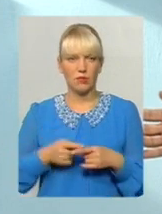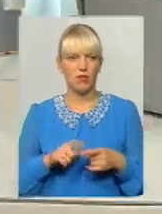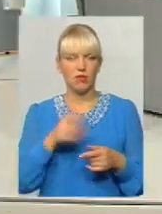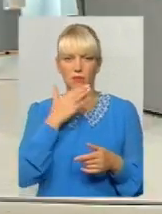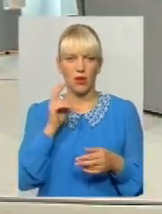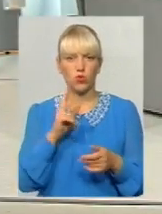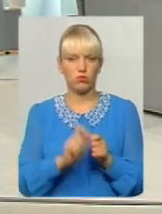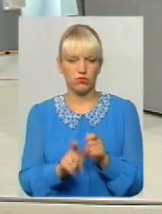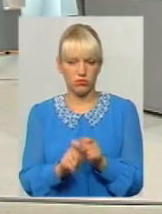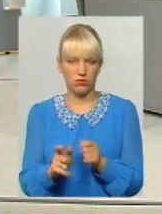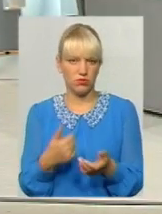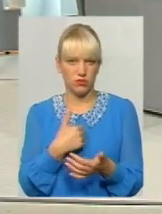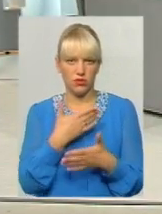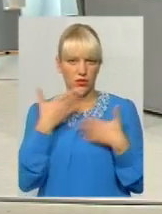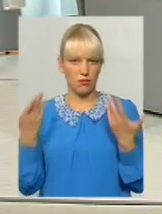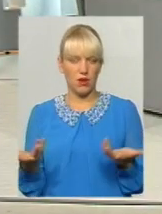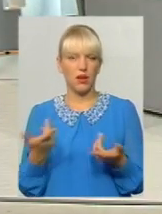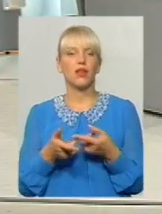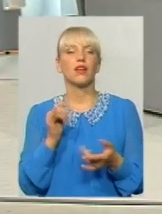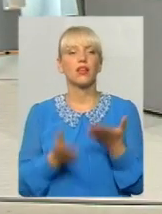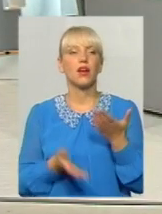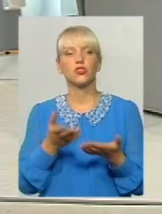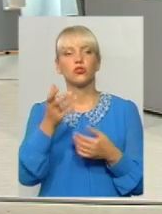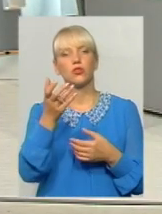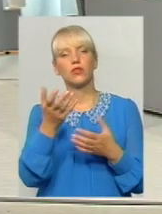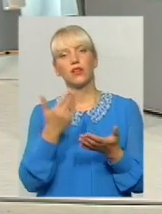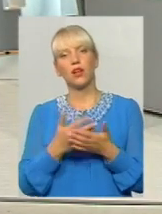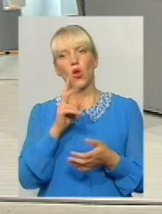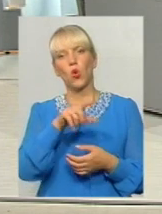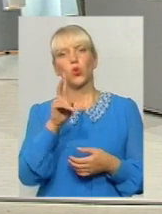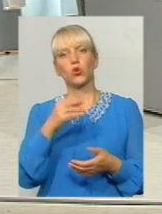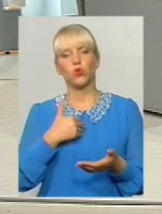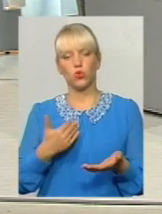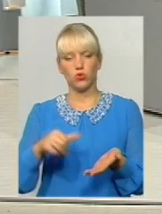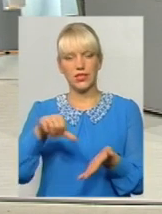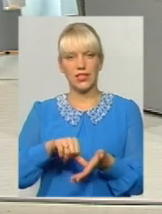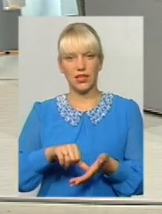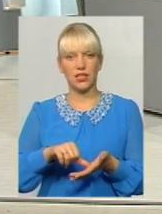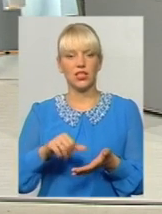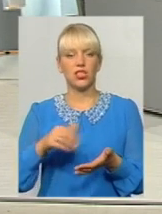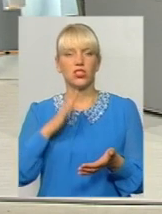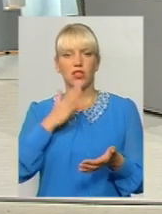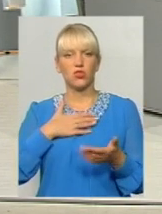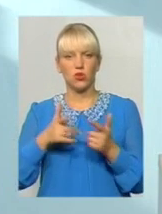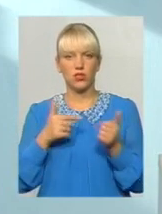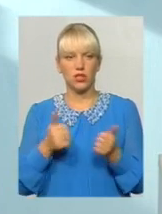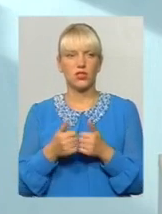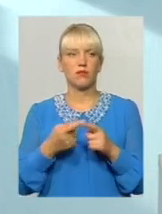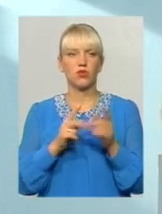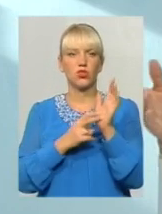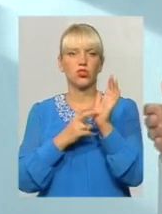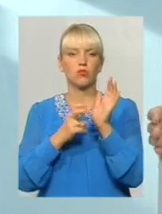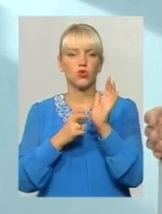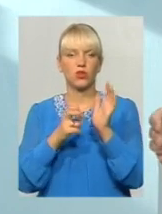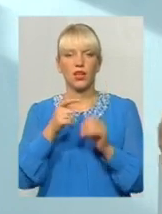якогось фінансування чи ще щось. У нас, якщо взяти люди, які бажають стати нашими членами, вони сплачують 700 гривень, це просто за юридичний супровід, да, щоб